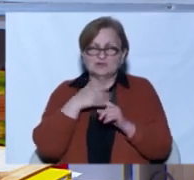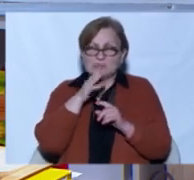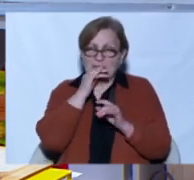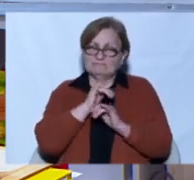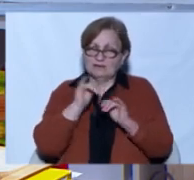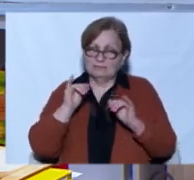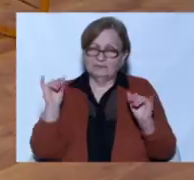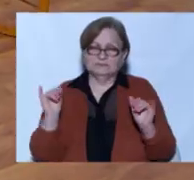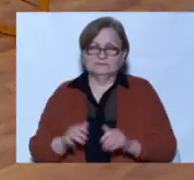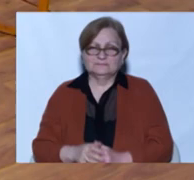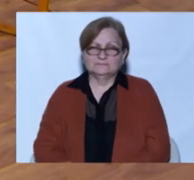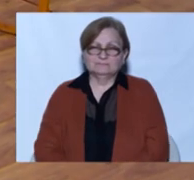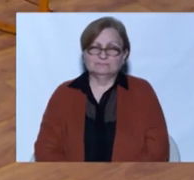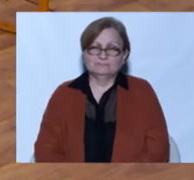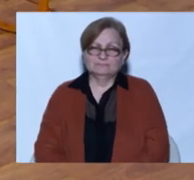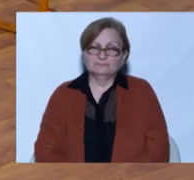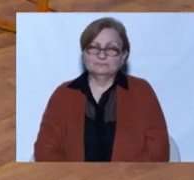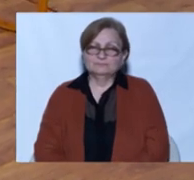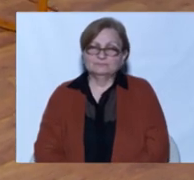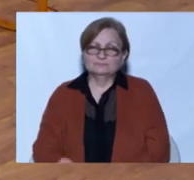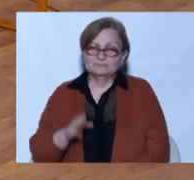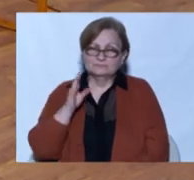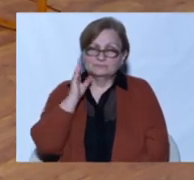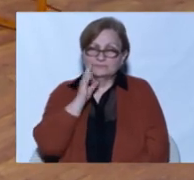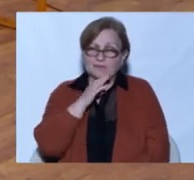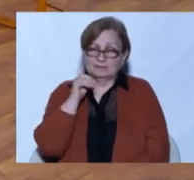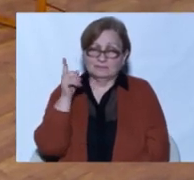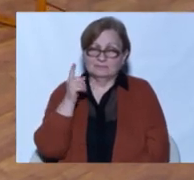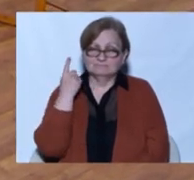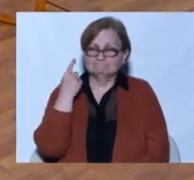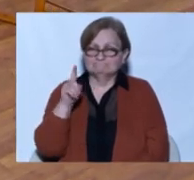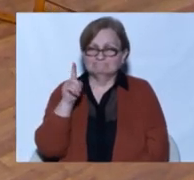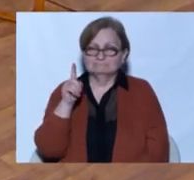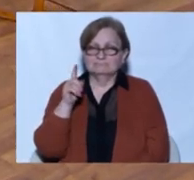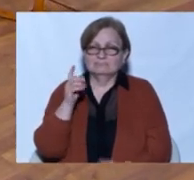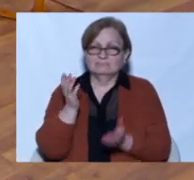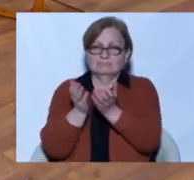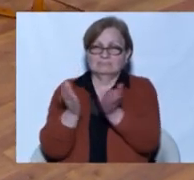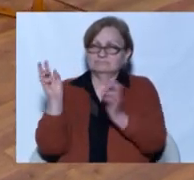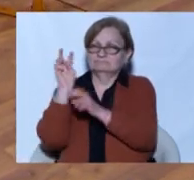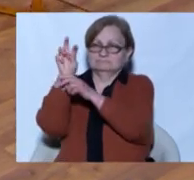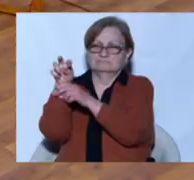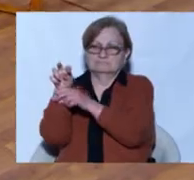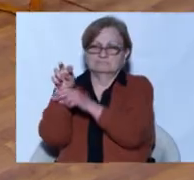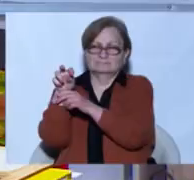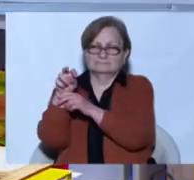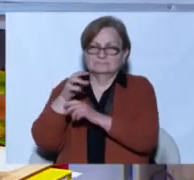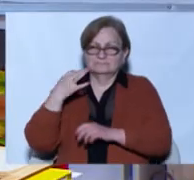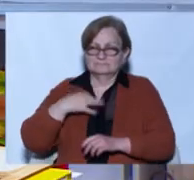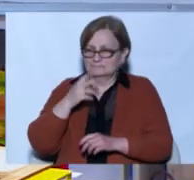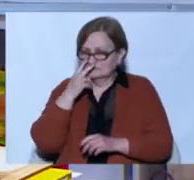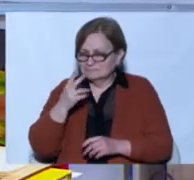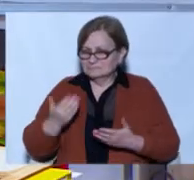მეტყველებას. თვალის დახამხამებაში, ესე იგი ძალიან სწრაფად, დედა ჩიტი ბუდეზე შემოსკუპდა. შვილი რომ